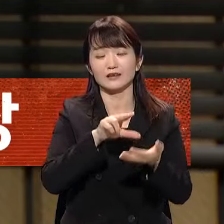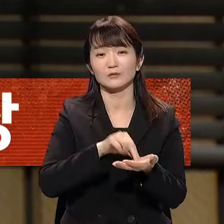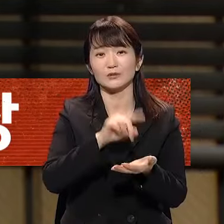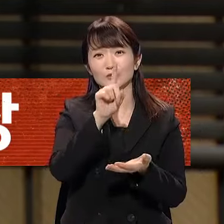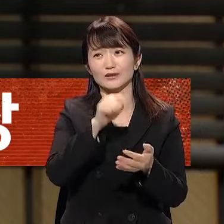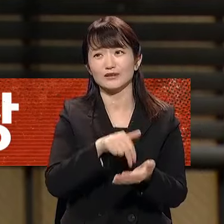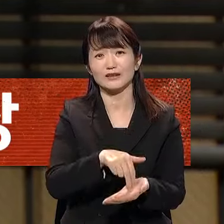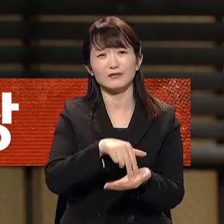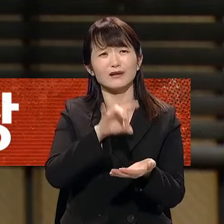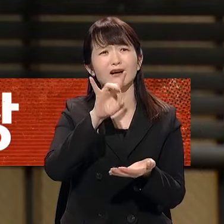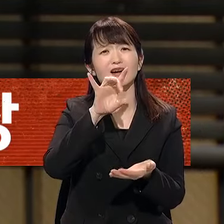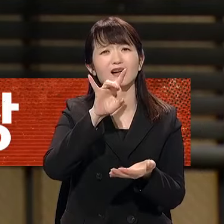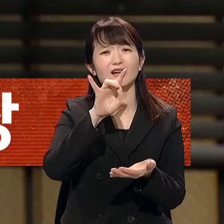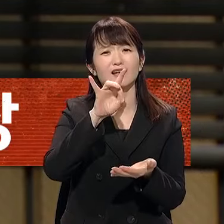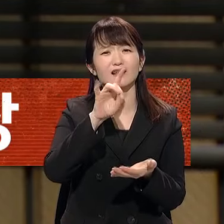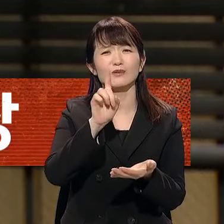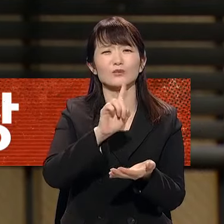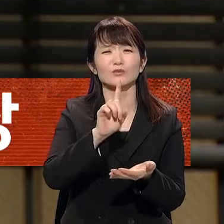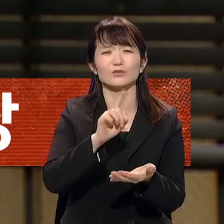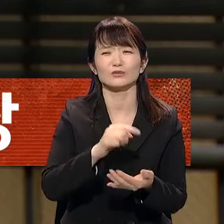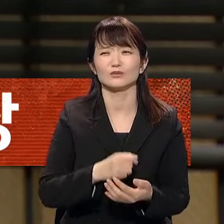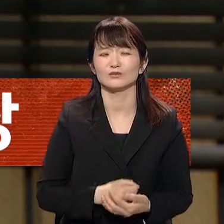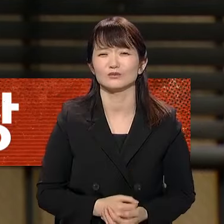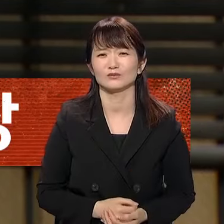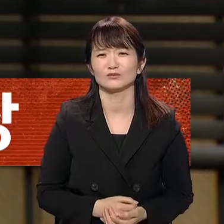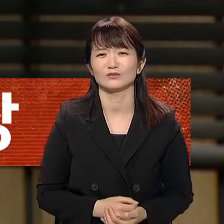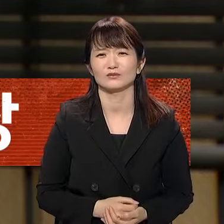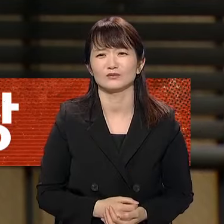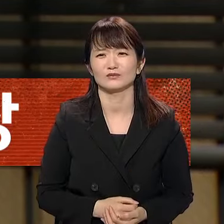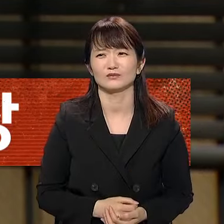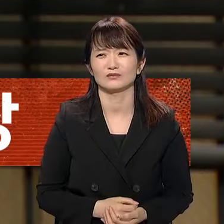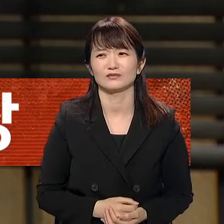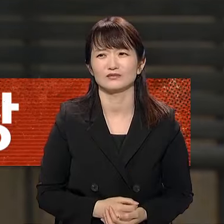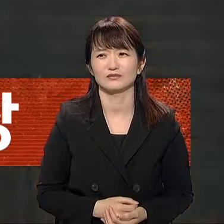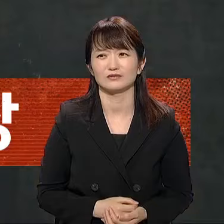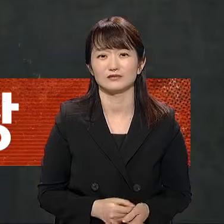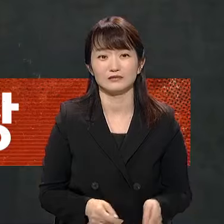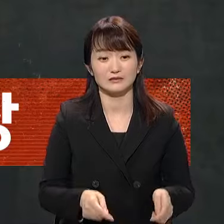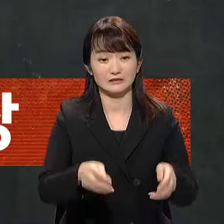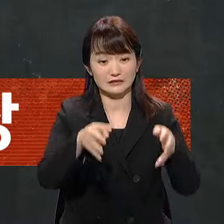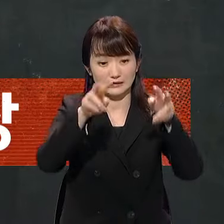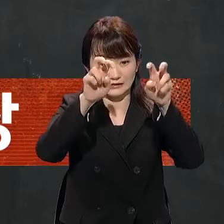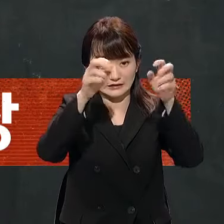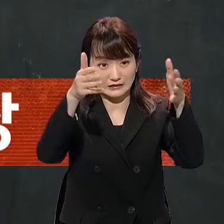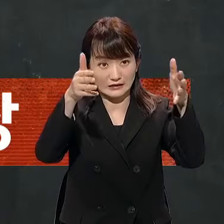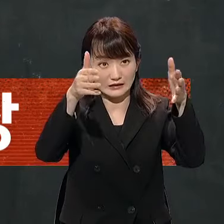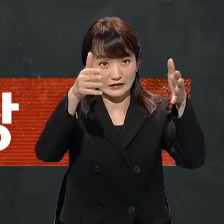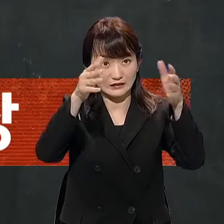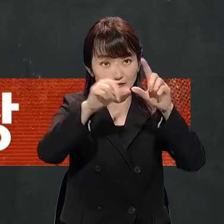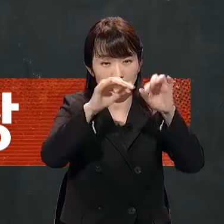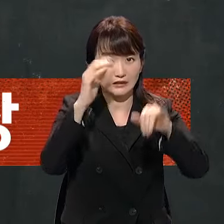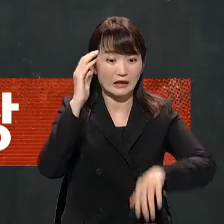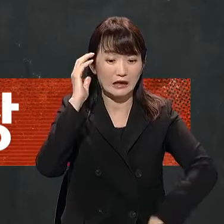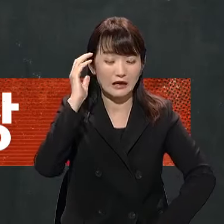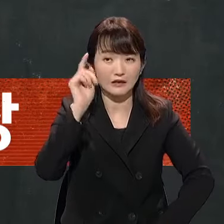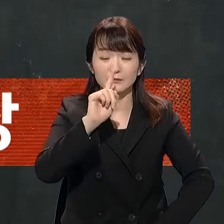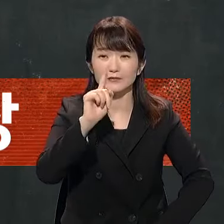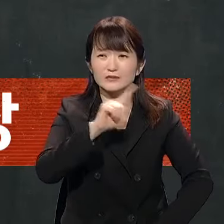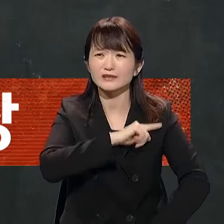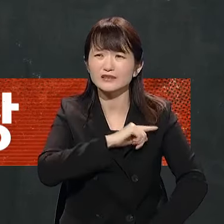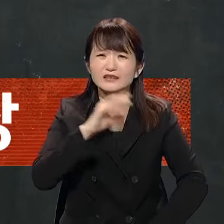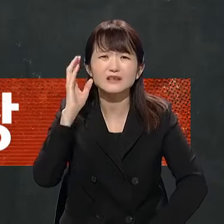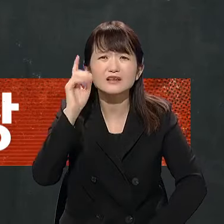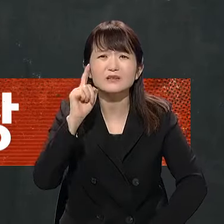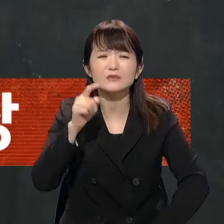엘리베이터가 정 한 대입니다 어떻게 그러면 29층에 사시는 분들 난감할 것 같잖아요 여기서 제일 난감한